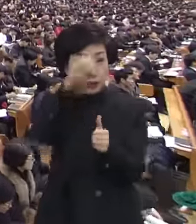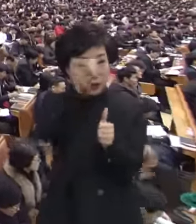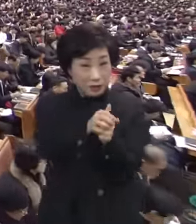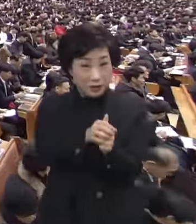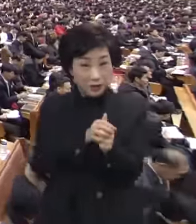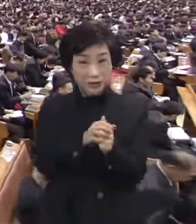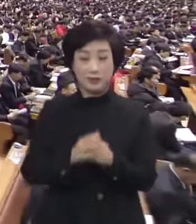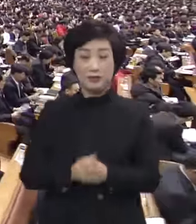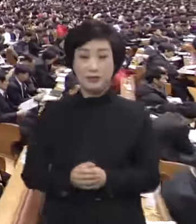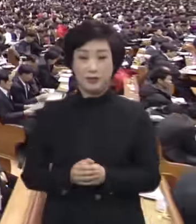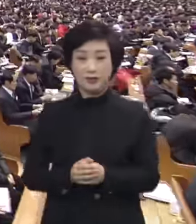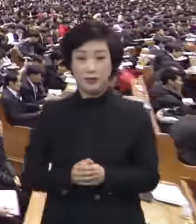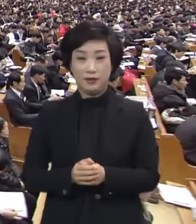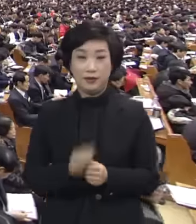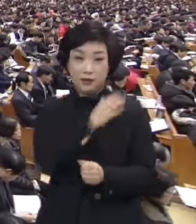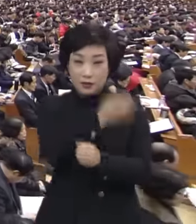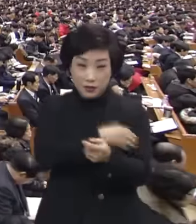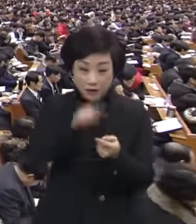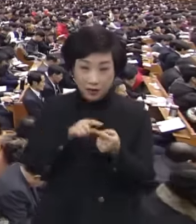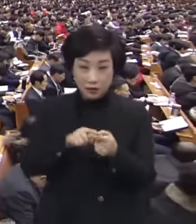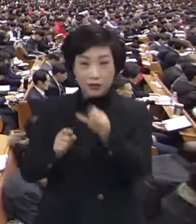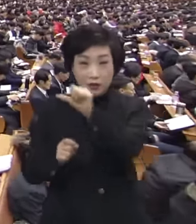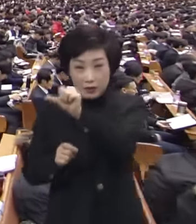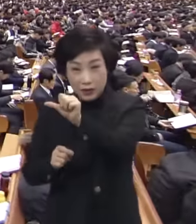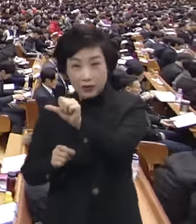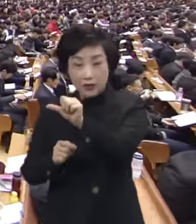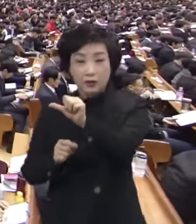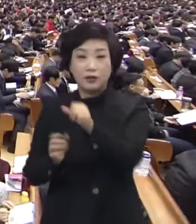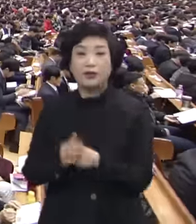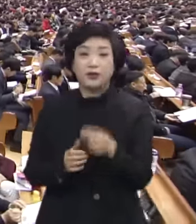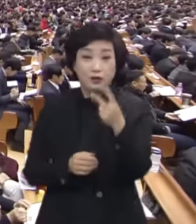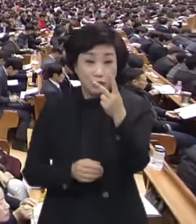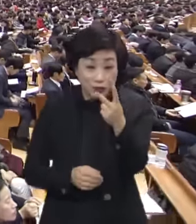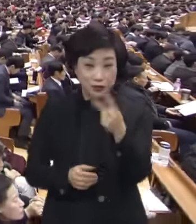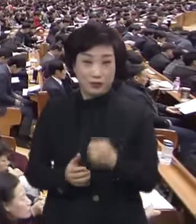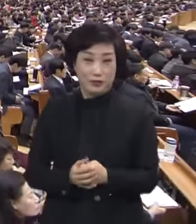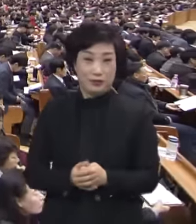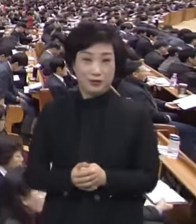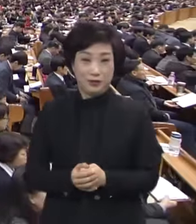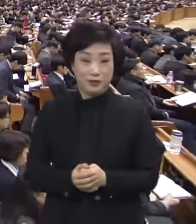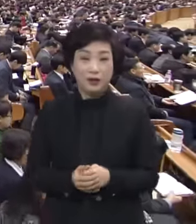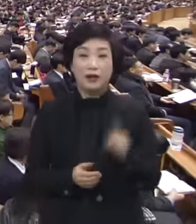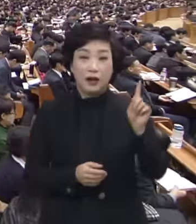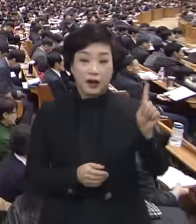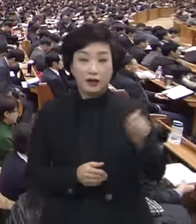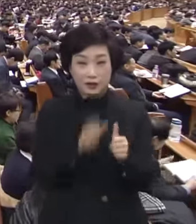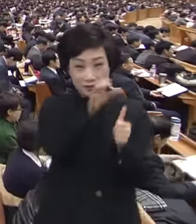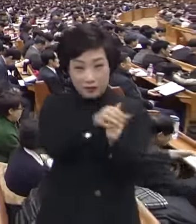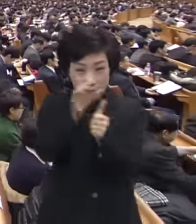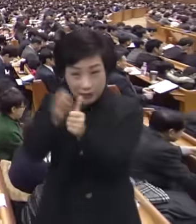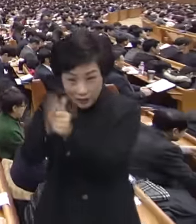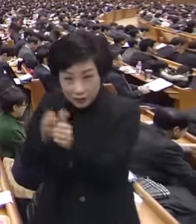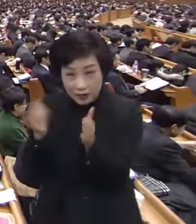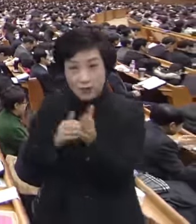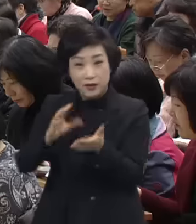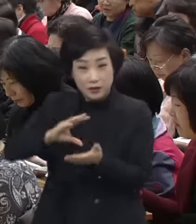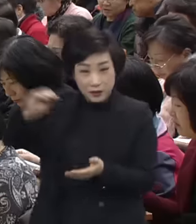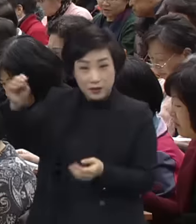같으니 각각 그 재능대로 하나에게는 금 다섯 달란트를 하나에게는 두 달란트를 하나에게는 한 달란트를 주고